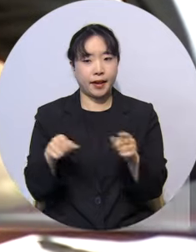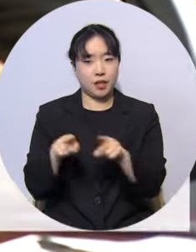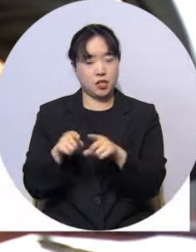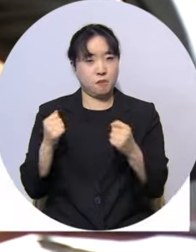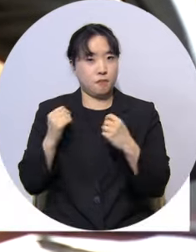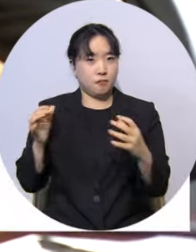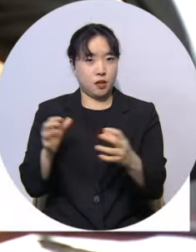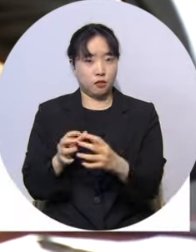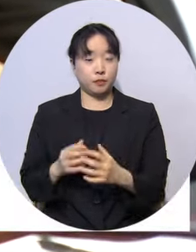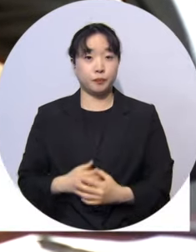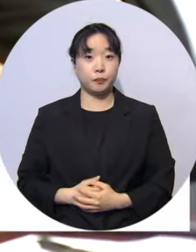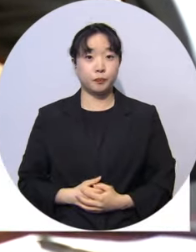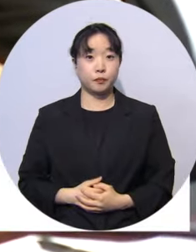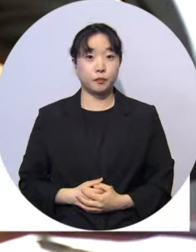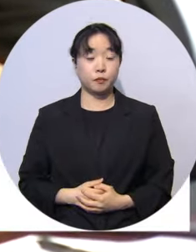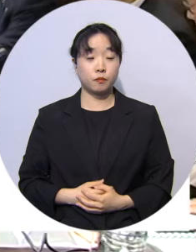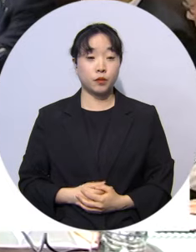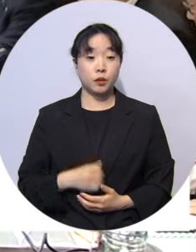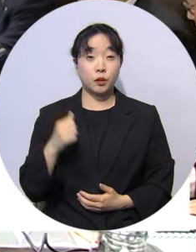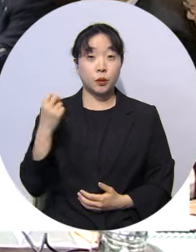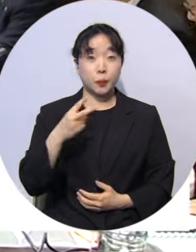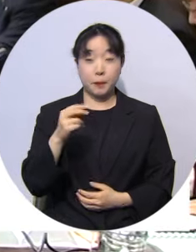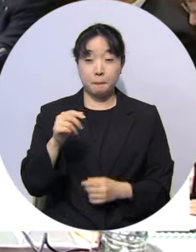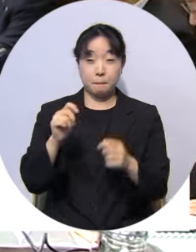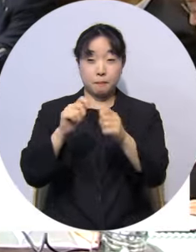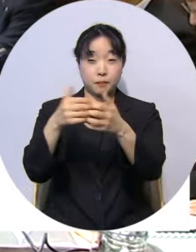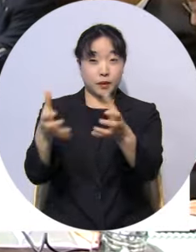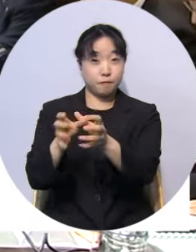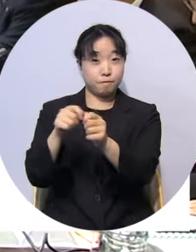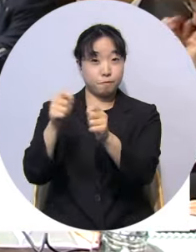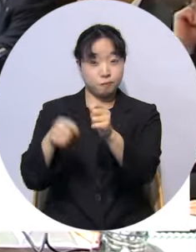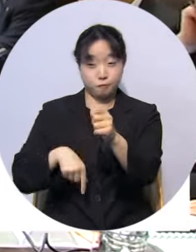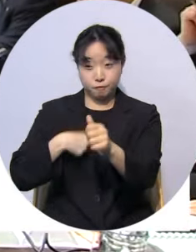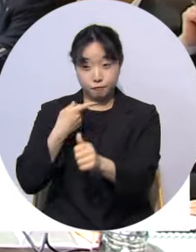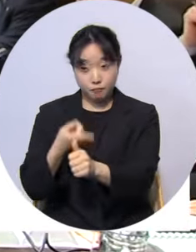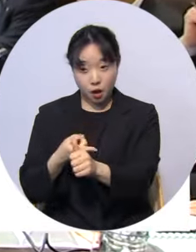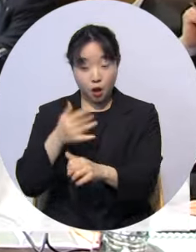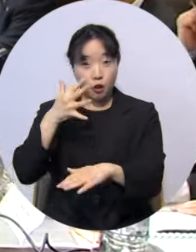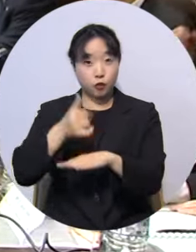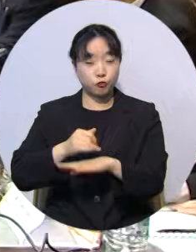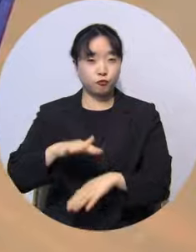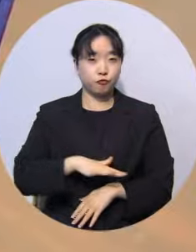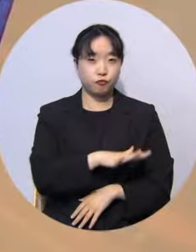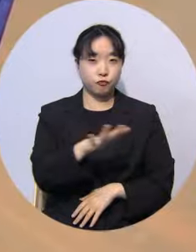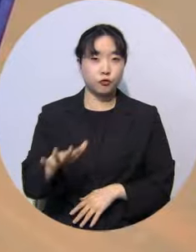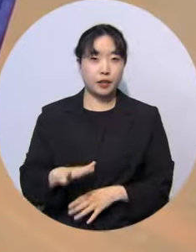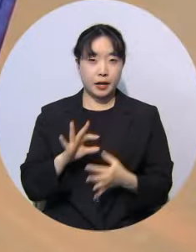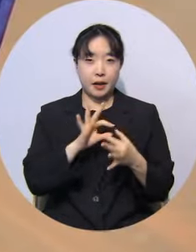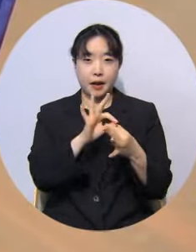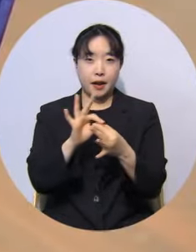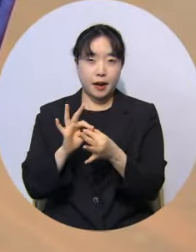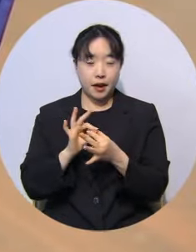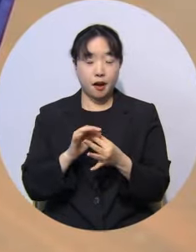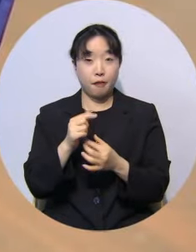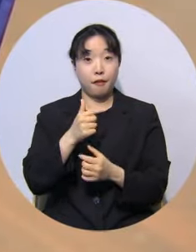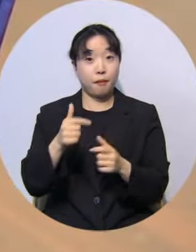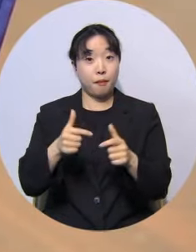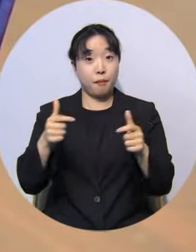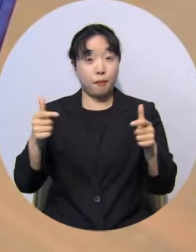안보 협력에 더해 오커스 필러2 참여로 인도태평양 지역 국가 간 격자형 네트워크가 구성되면서